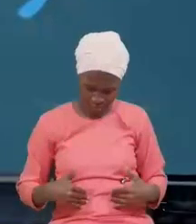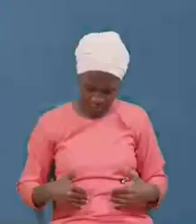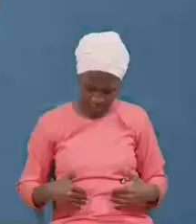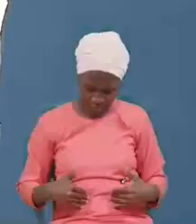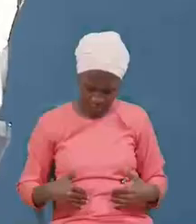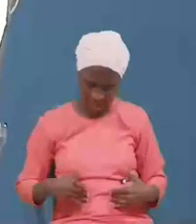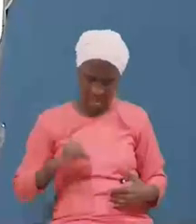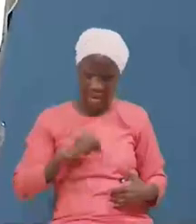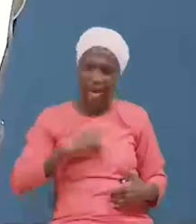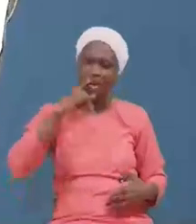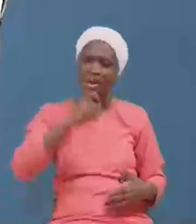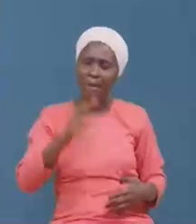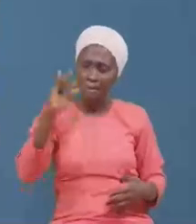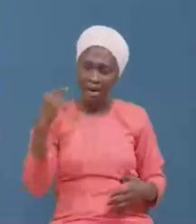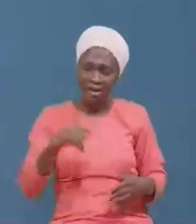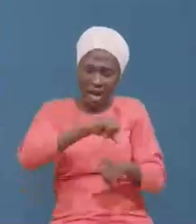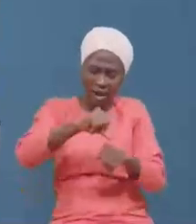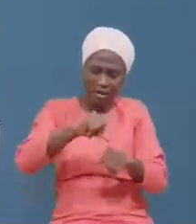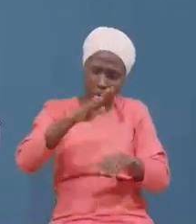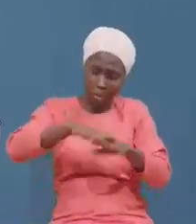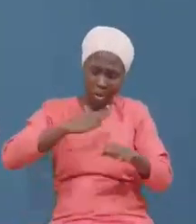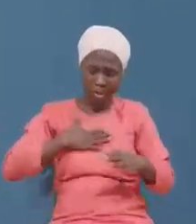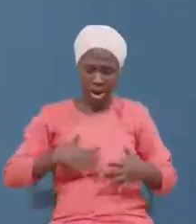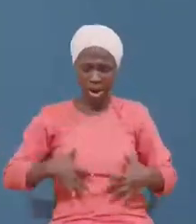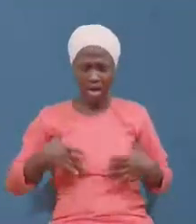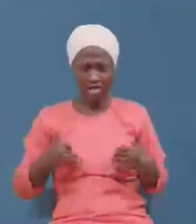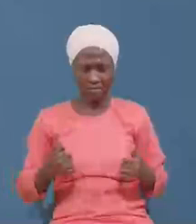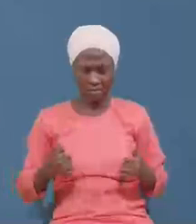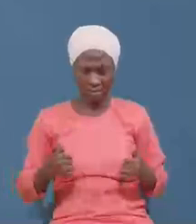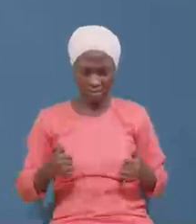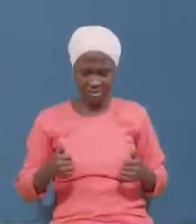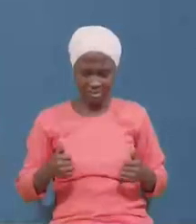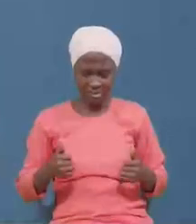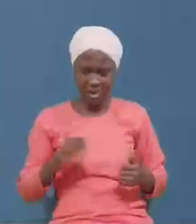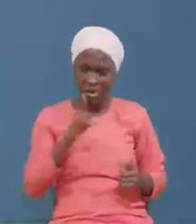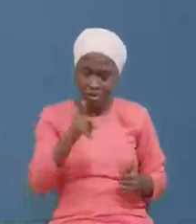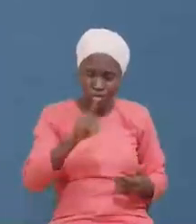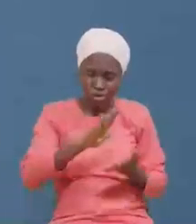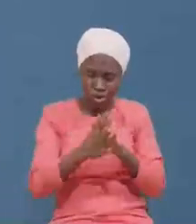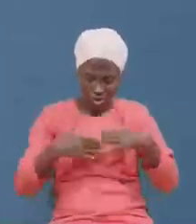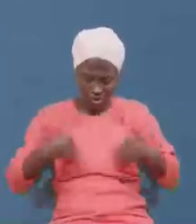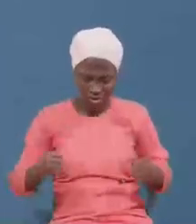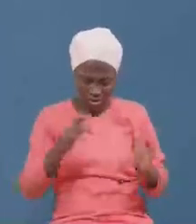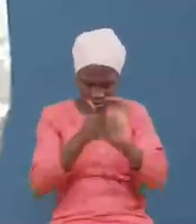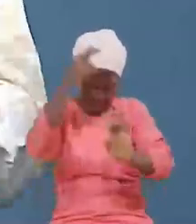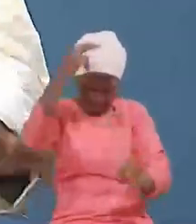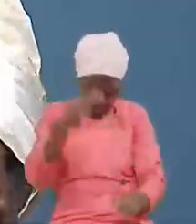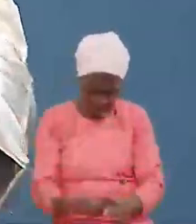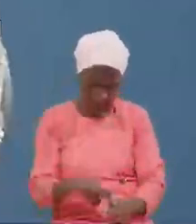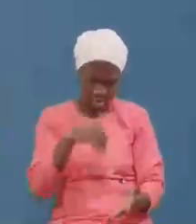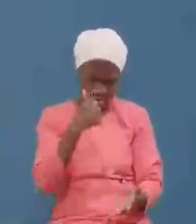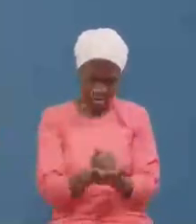par l'onction sur ma vie, soyez guéris au nom